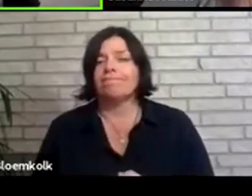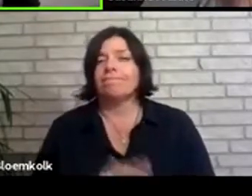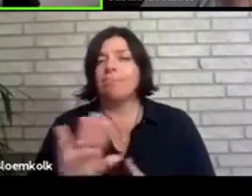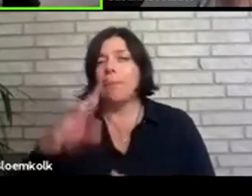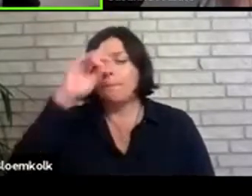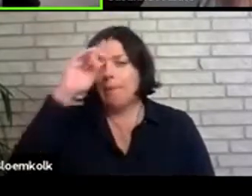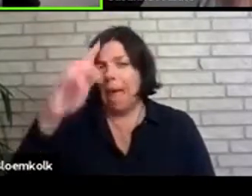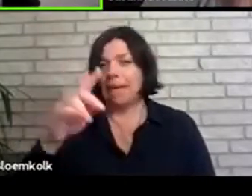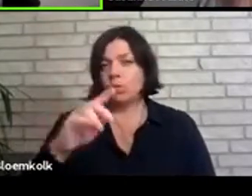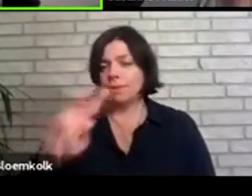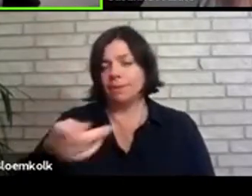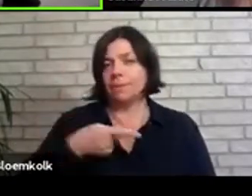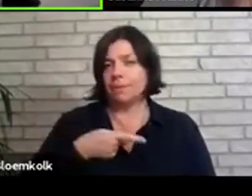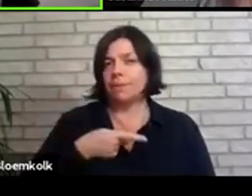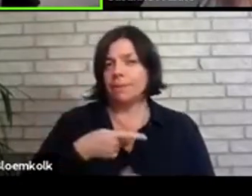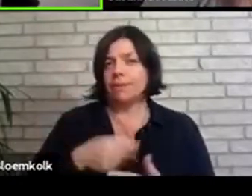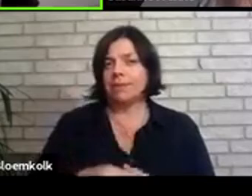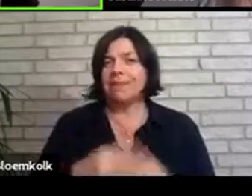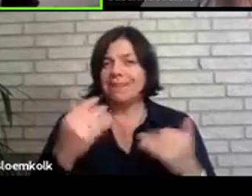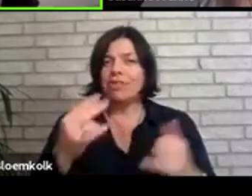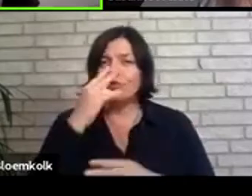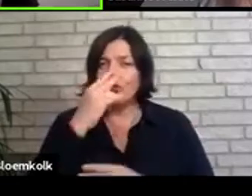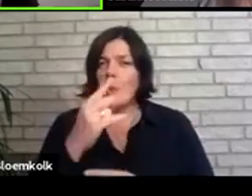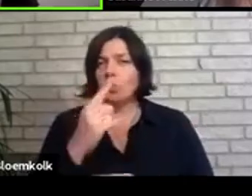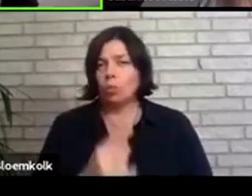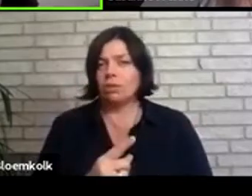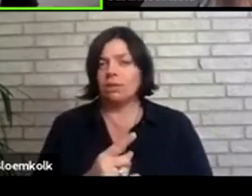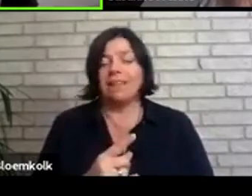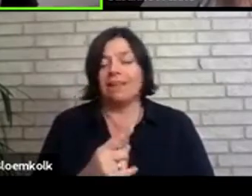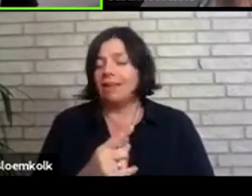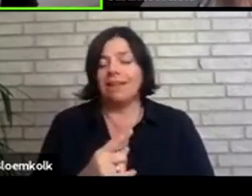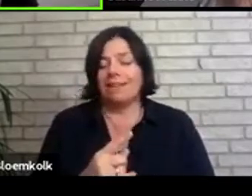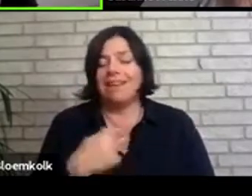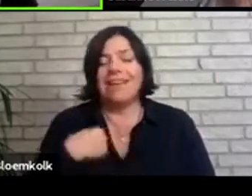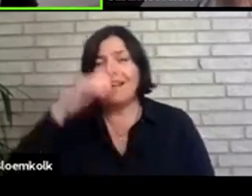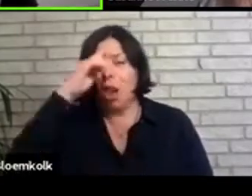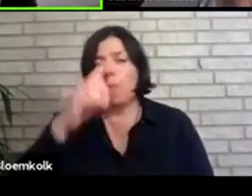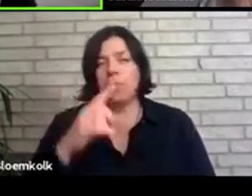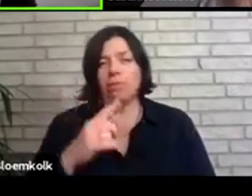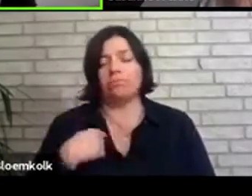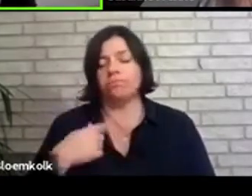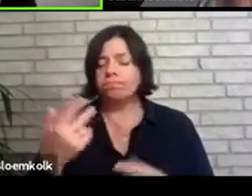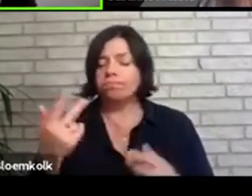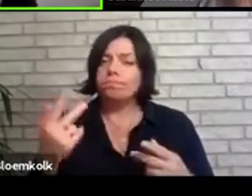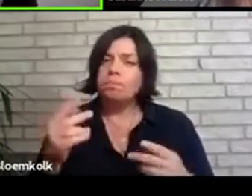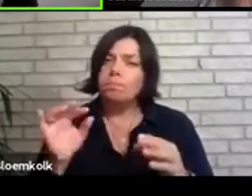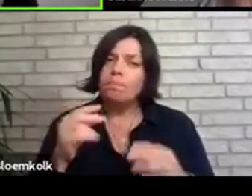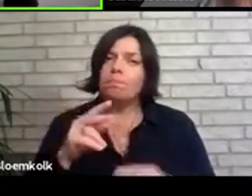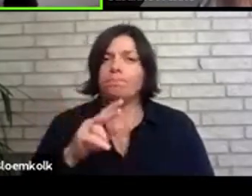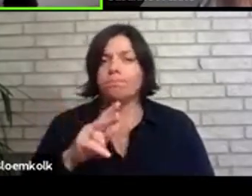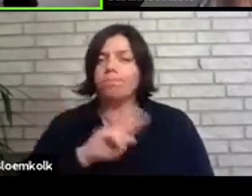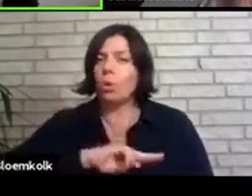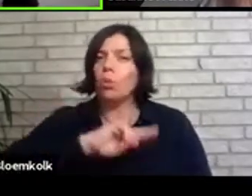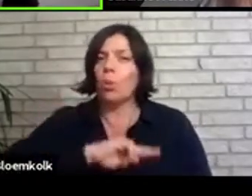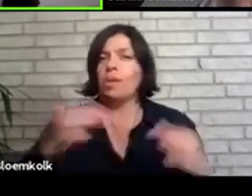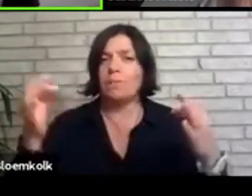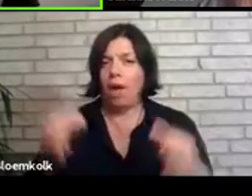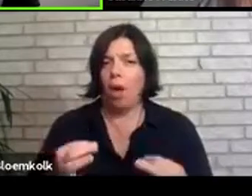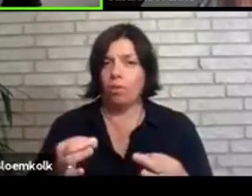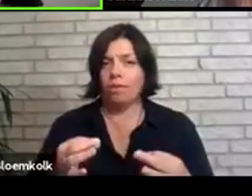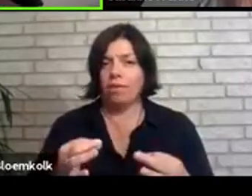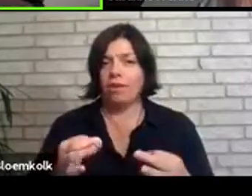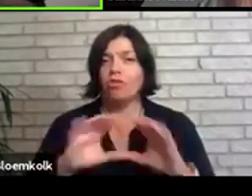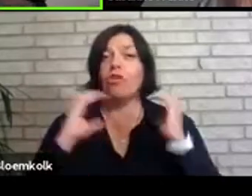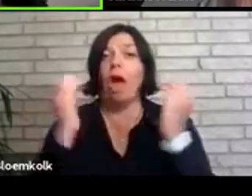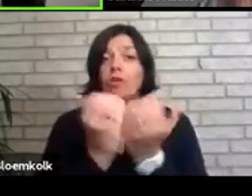man da jetzt gucken muss, dass man deutlich macht, ne, das wird noch eine ganze Zeit lang dauern, bis es da wirklich wieder die komplett vollen Stadien gibt. Und umso wichtiger ist es ja dann